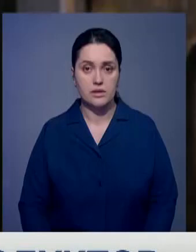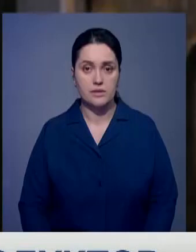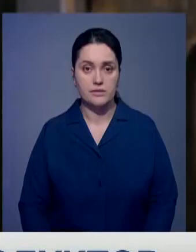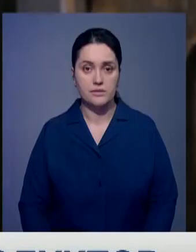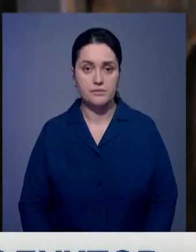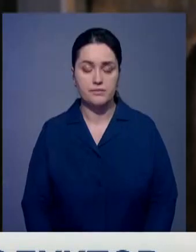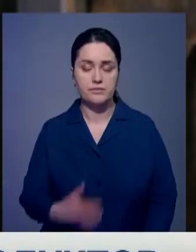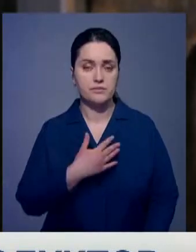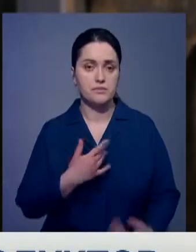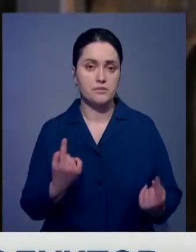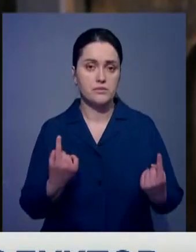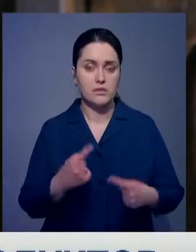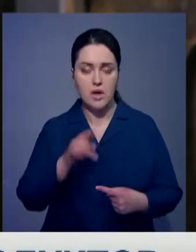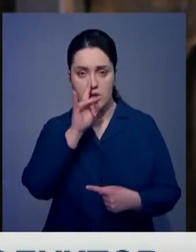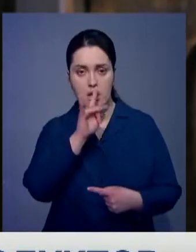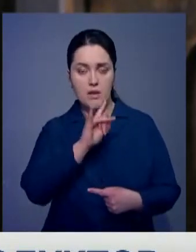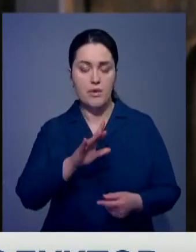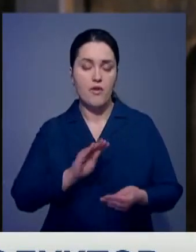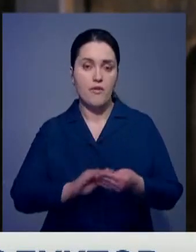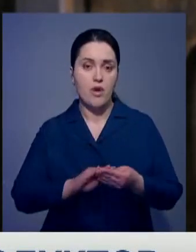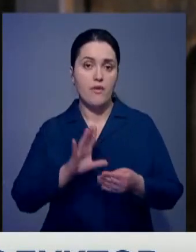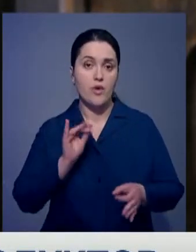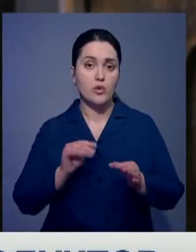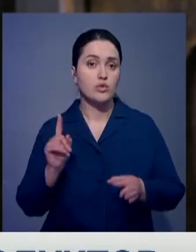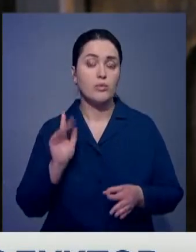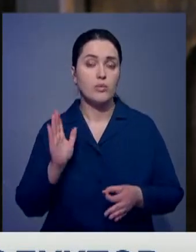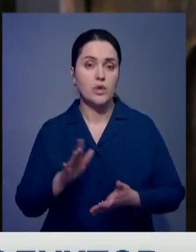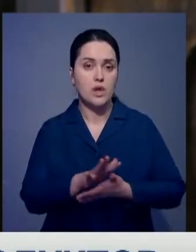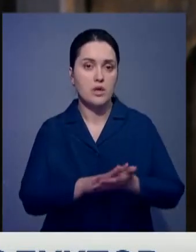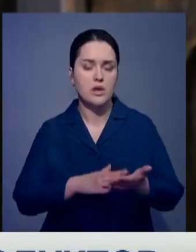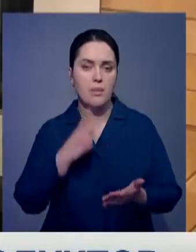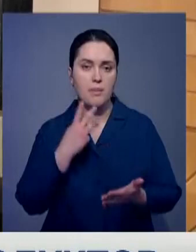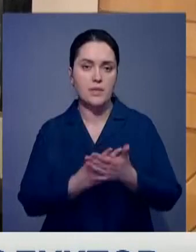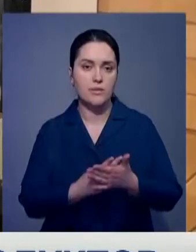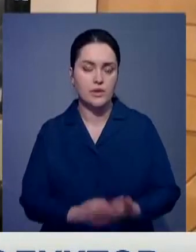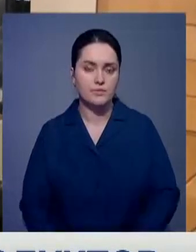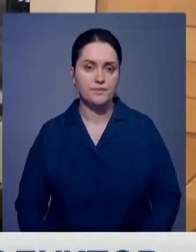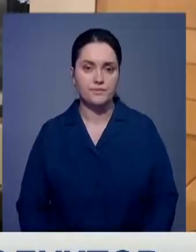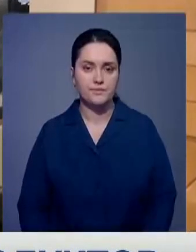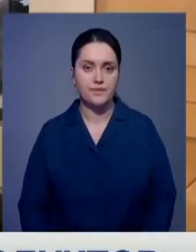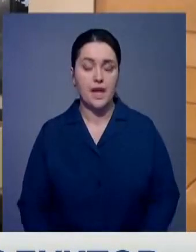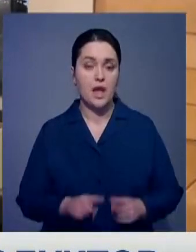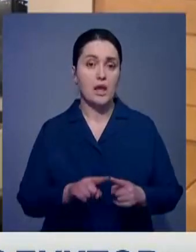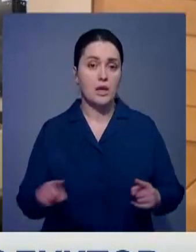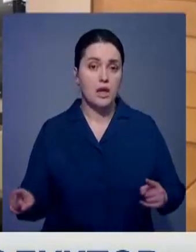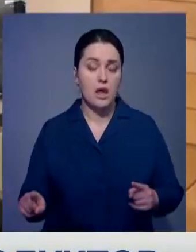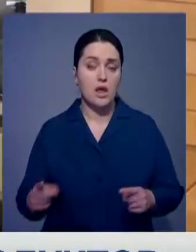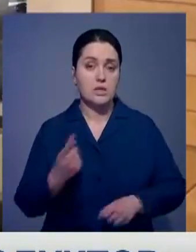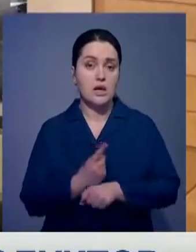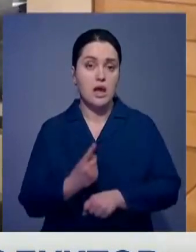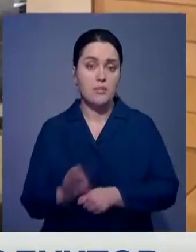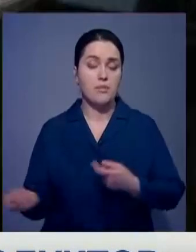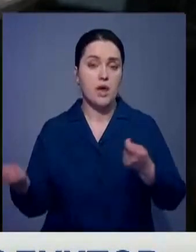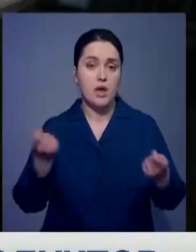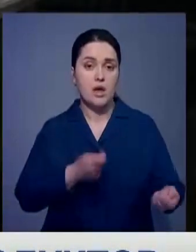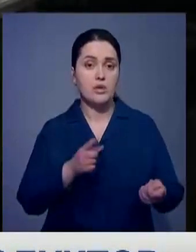ближайшие 4-5 месяцев никак не повлияет. А что будет дальше, уже посмотрим. Период действия ограничения владелец